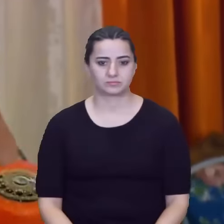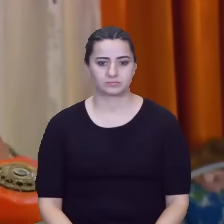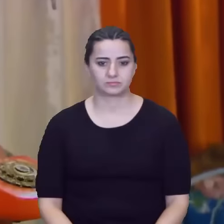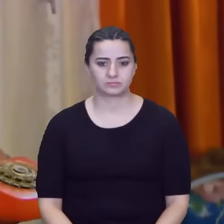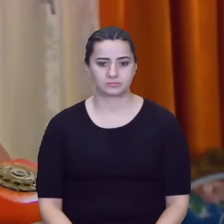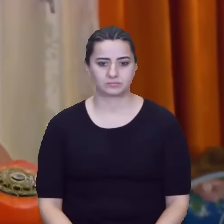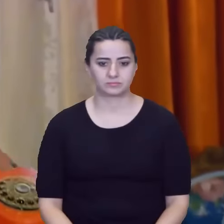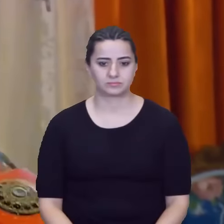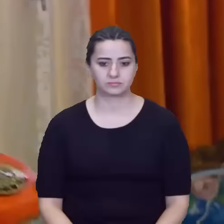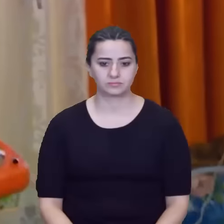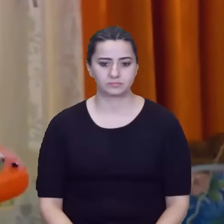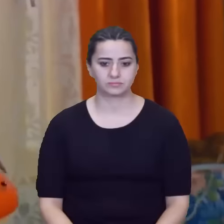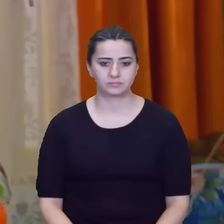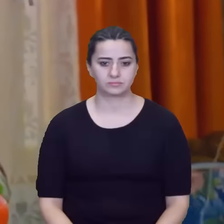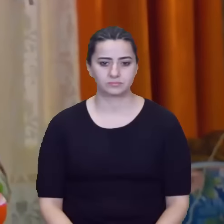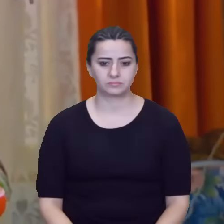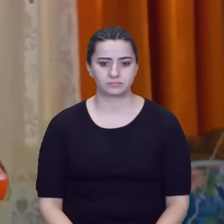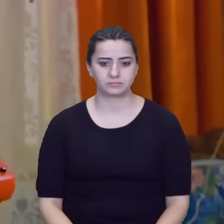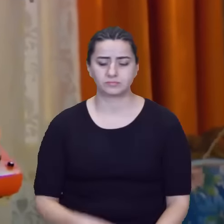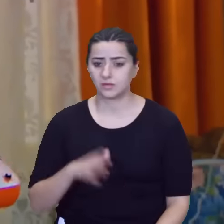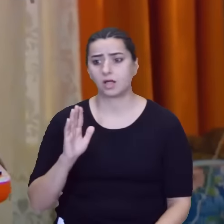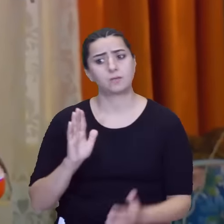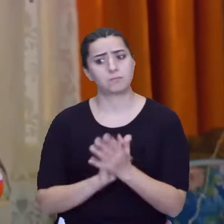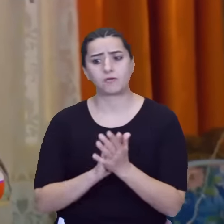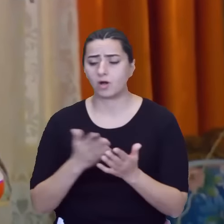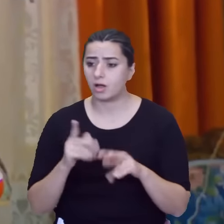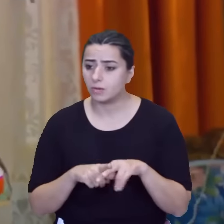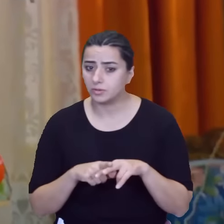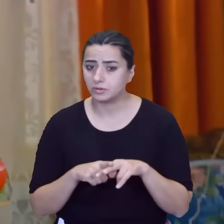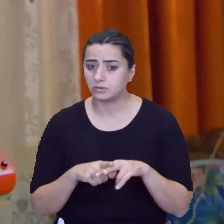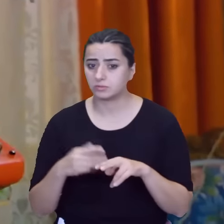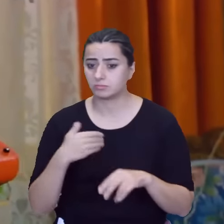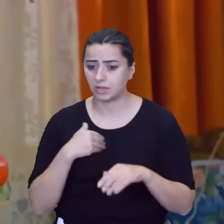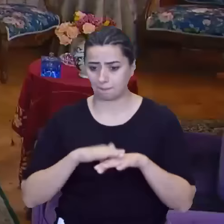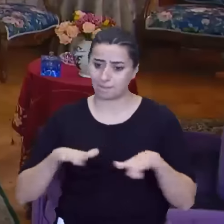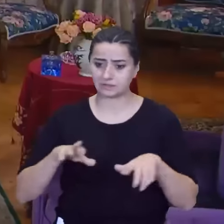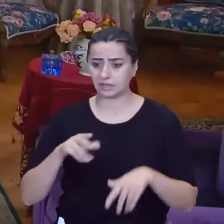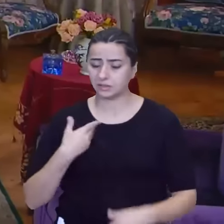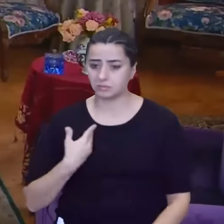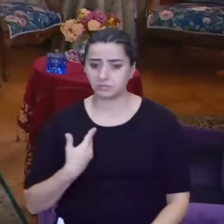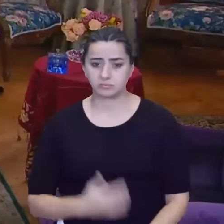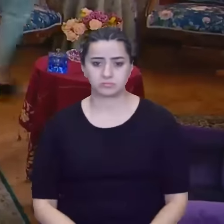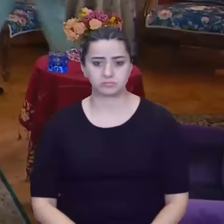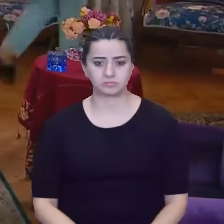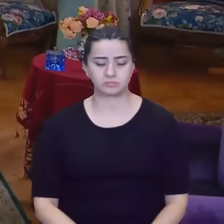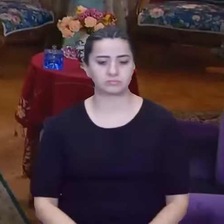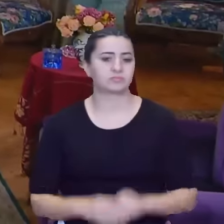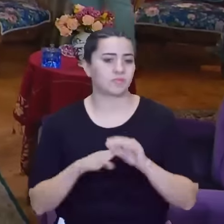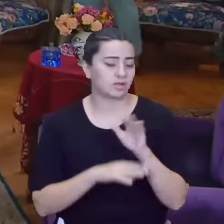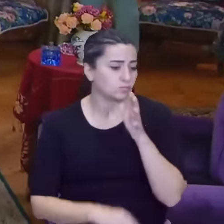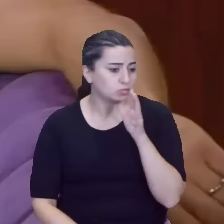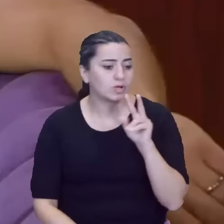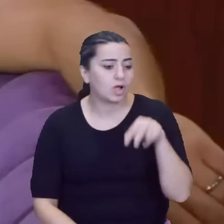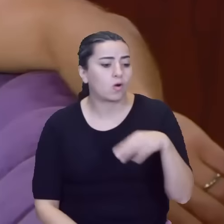Gülden, hışımla kaptı elinden. Ay bravo Ahmet ya. Vallahi beni sehpa yaptın yani. Hayatım